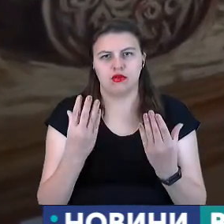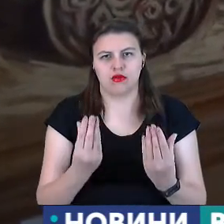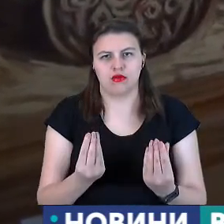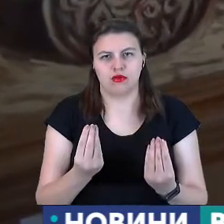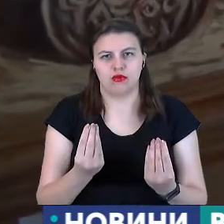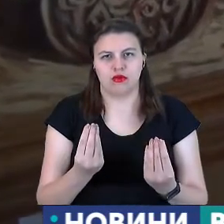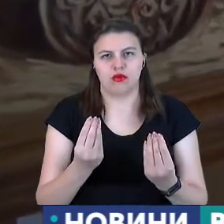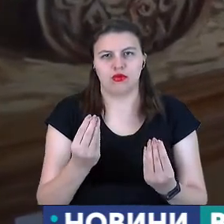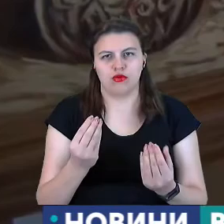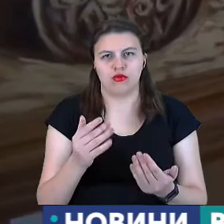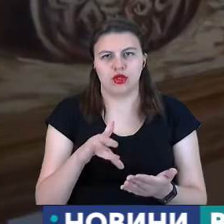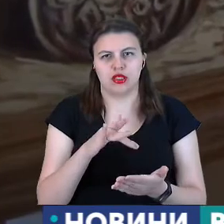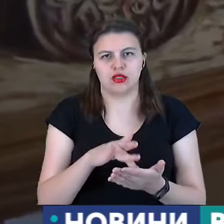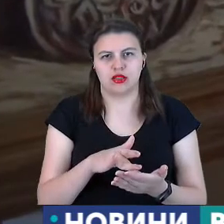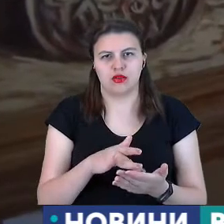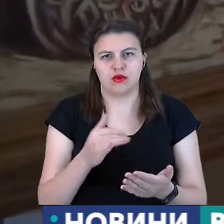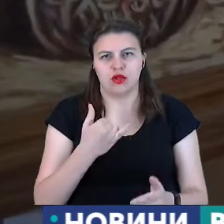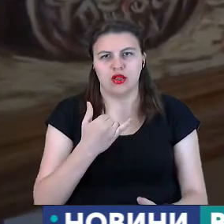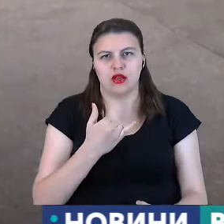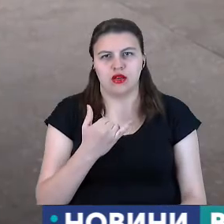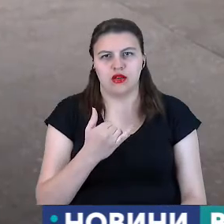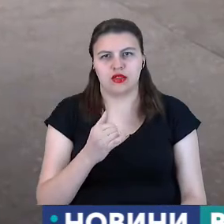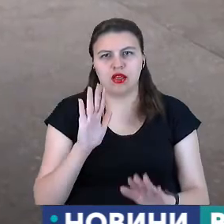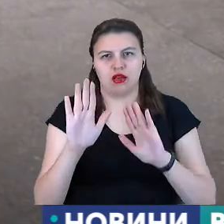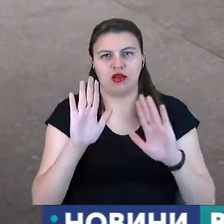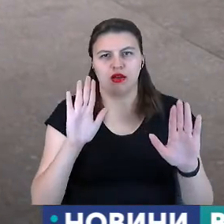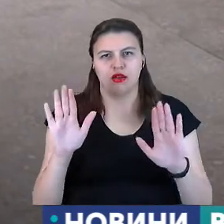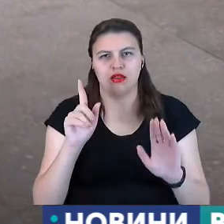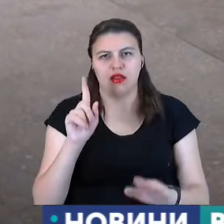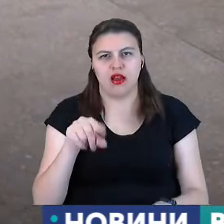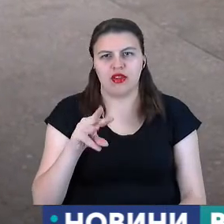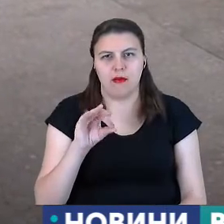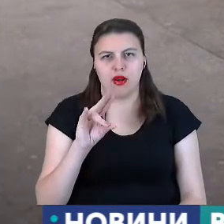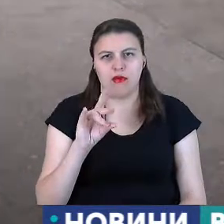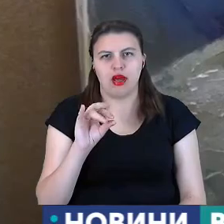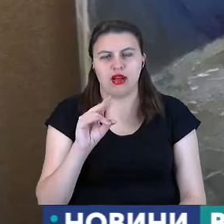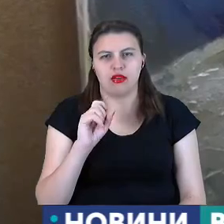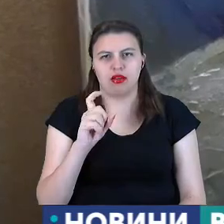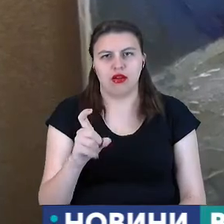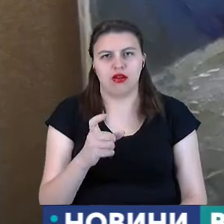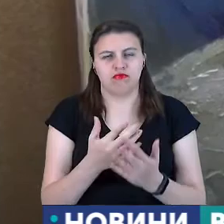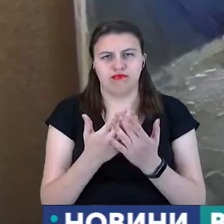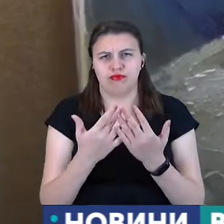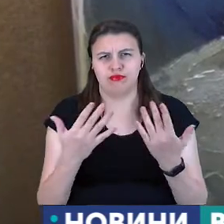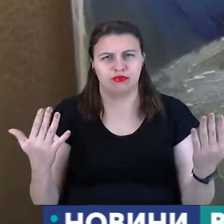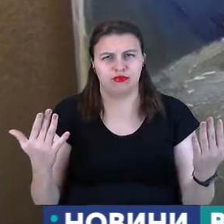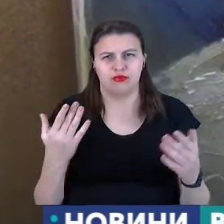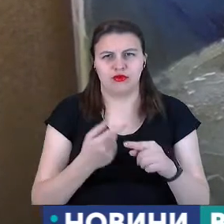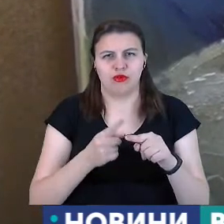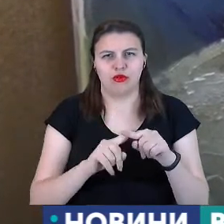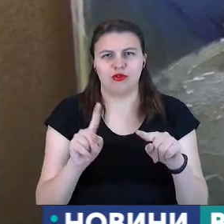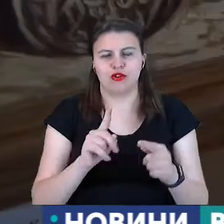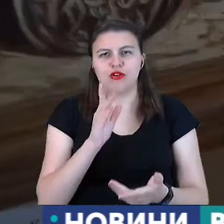стін. Ми їх демонструємо навіть на мольбертах. Виставка різноманітна, тому що є і